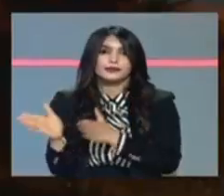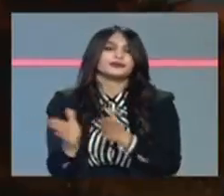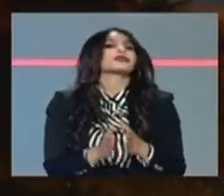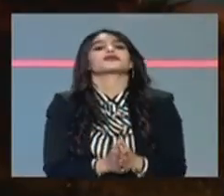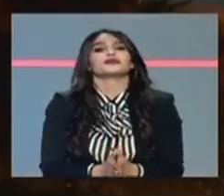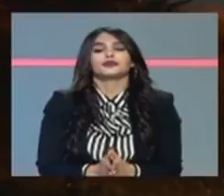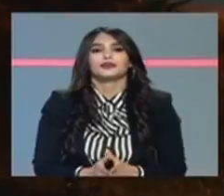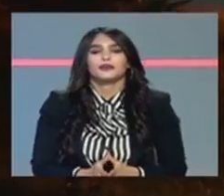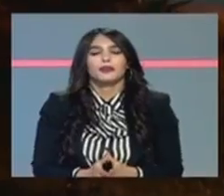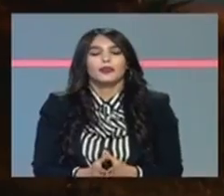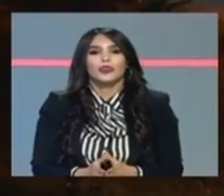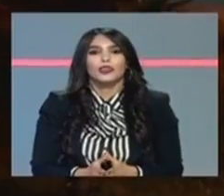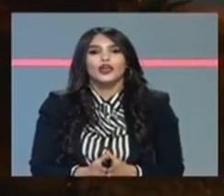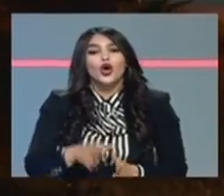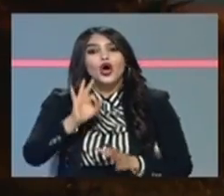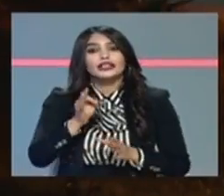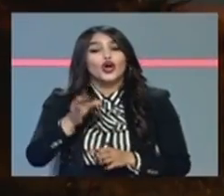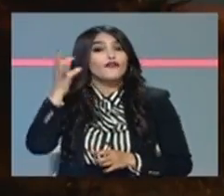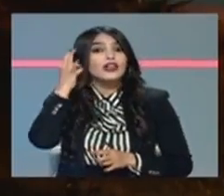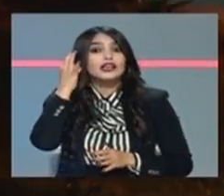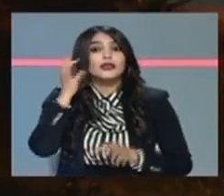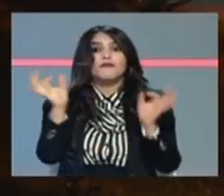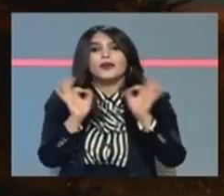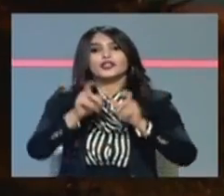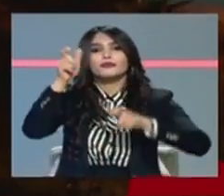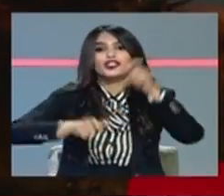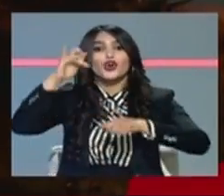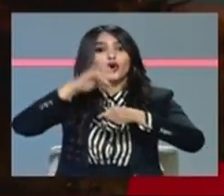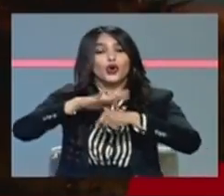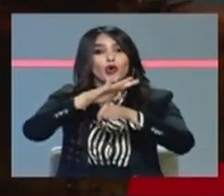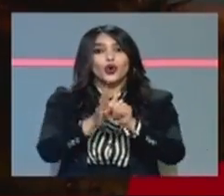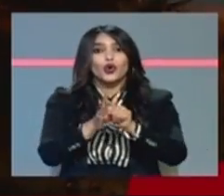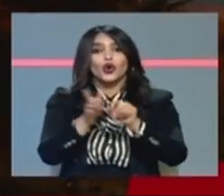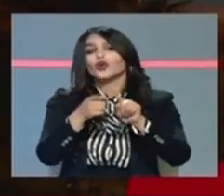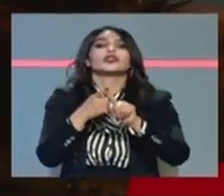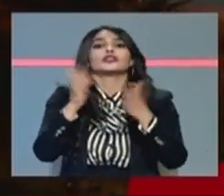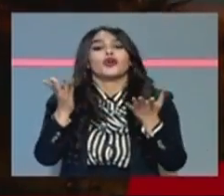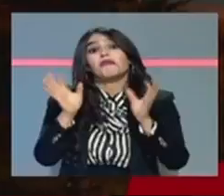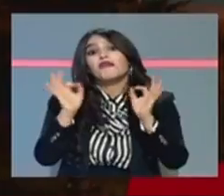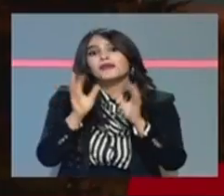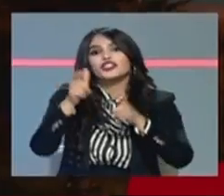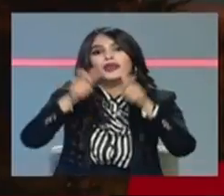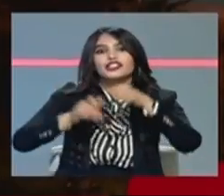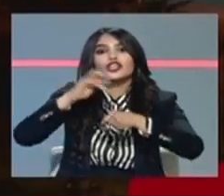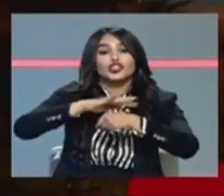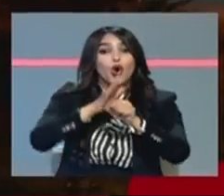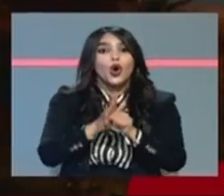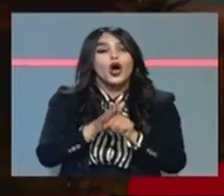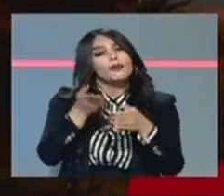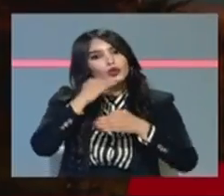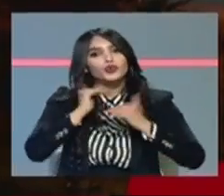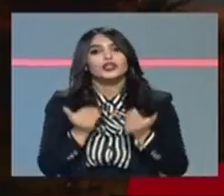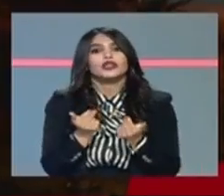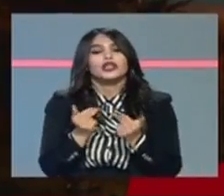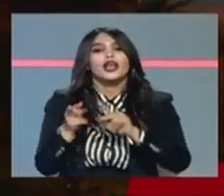نعم، درة في القصرين صفر حالة إصابة. هو بشكل عام ولاية القصرين لا يوجد فيها إصابات محلية، لأنه